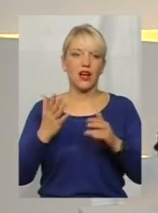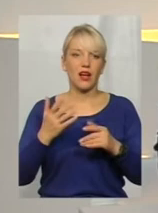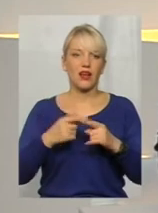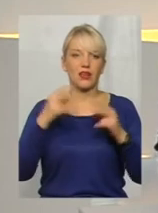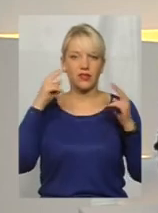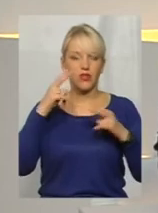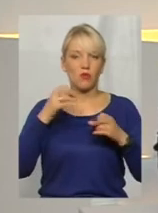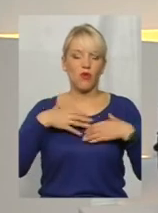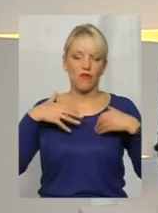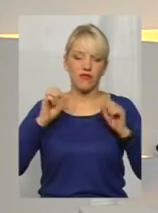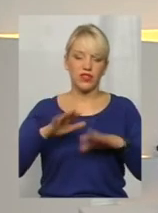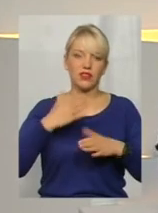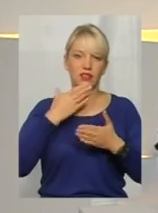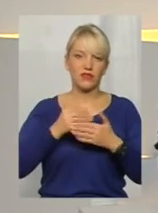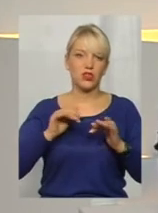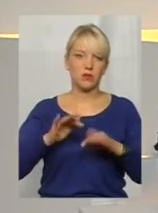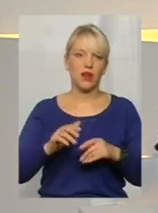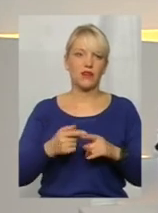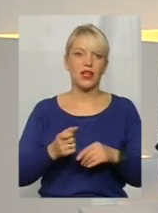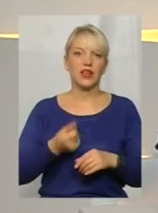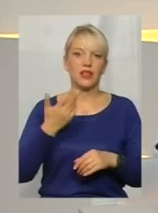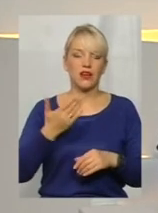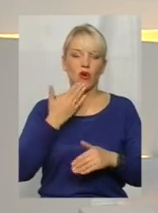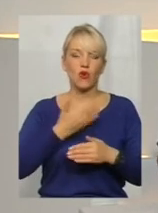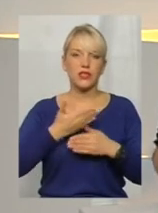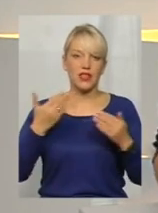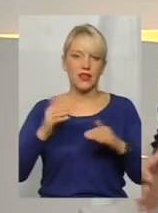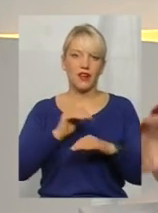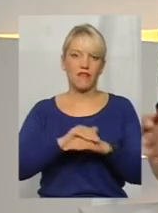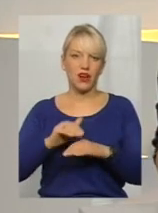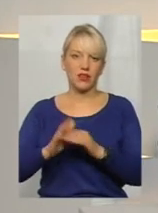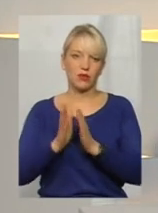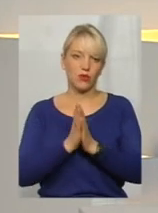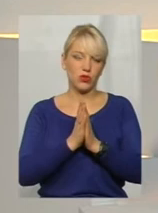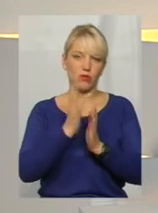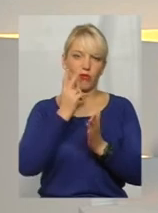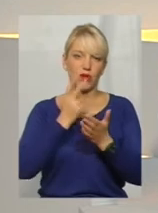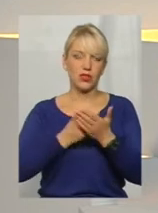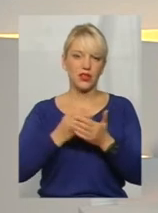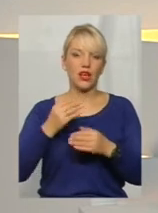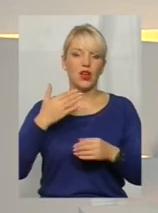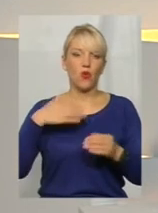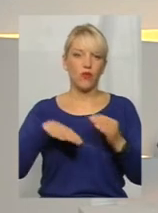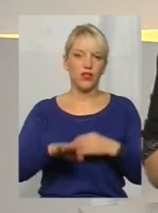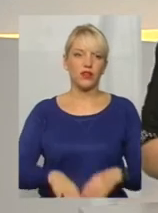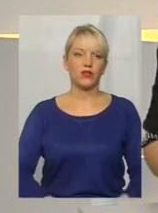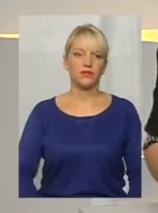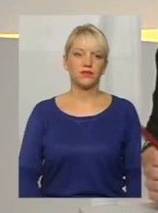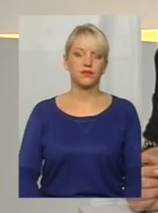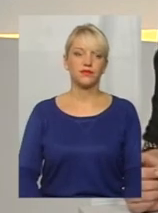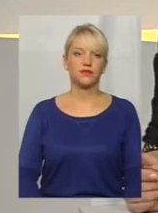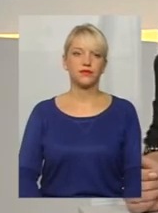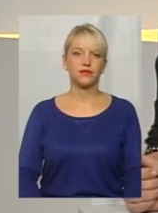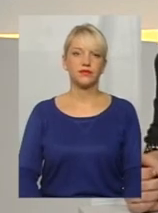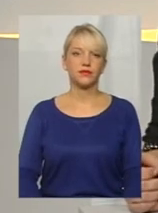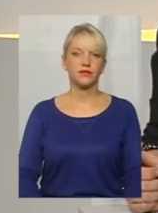своїй справі. Отож, декілька останніх фактів зараз просимо показати у відеосюжеті номер 5. Прошу поставити